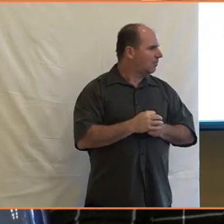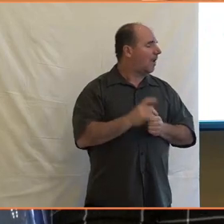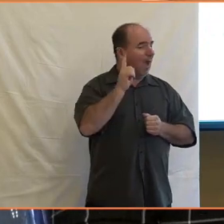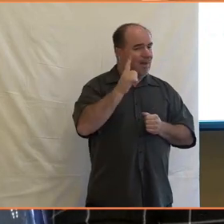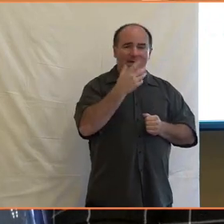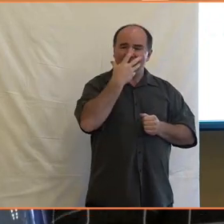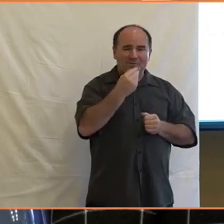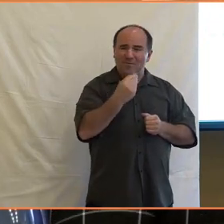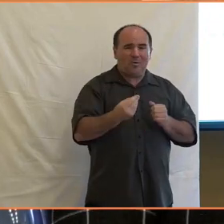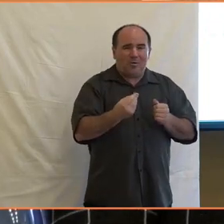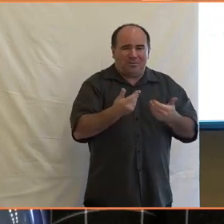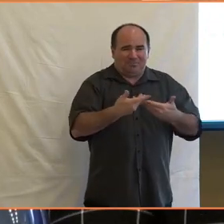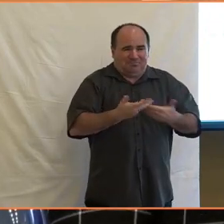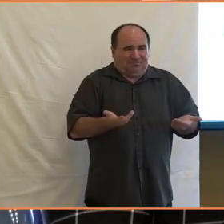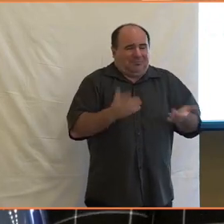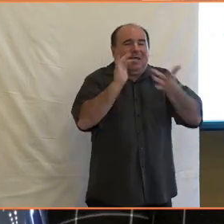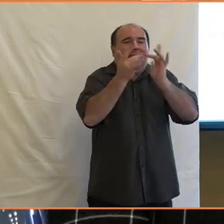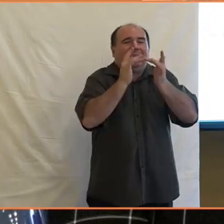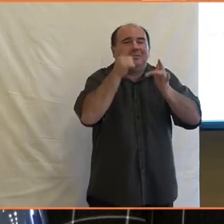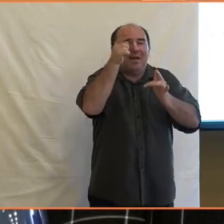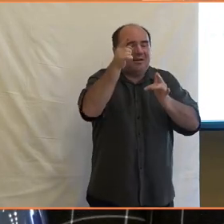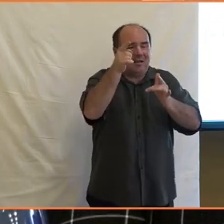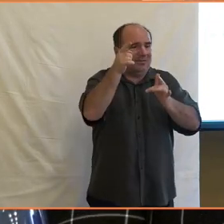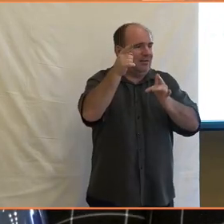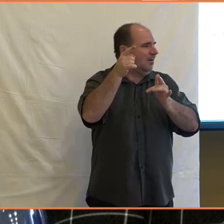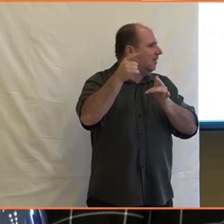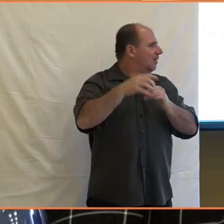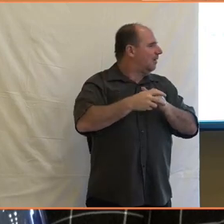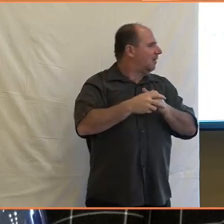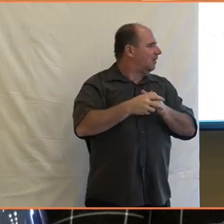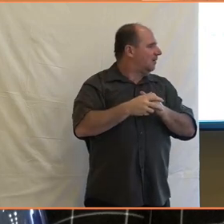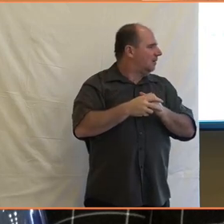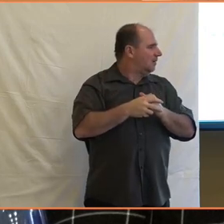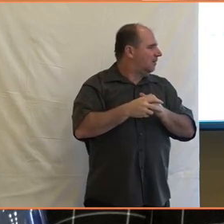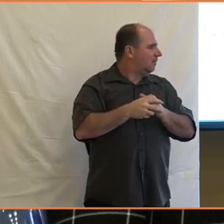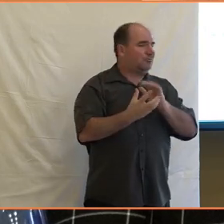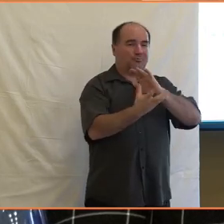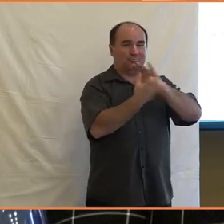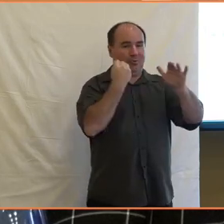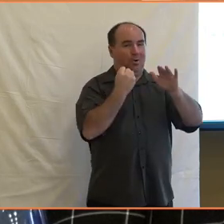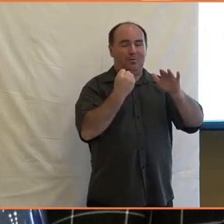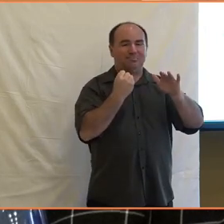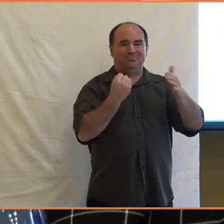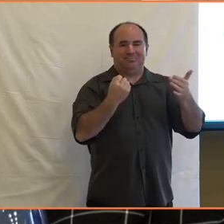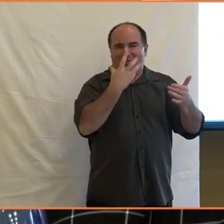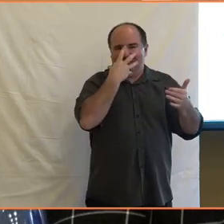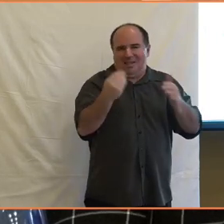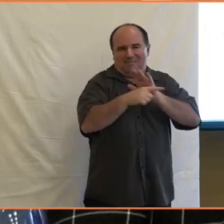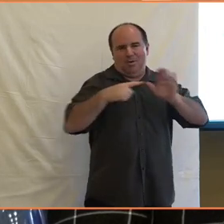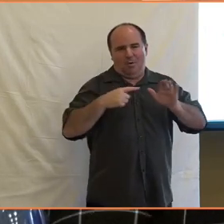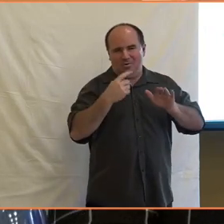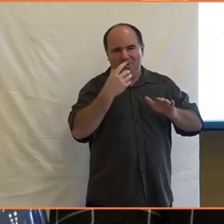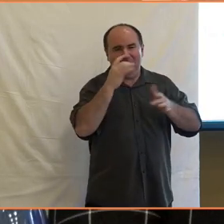znevýhodněním se internet vlastně nebo ty služby, které jsou na něm nabízejí, nebo zdrojem znevýhodnění, pardon, se stanou až ve chvíli, kdy